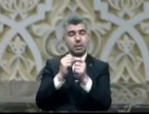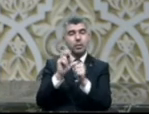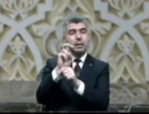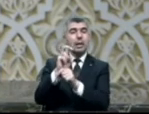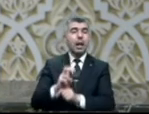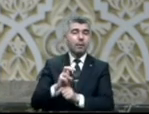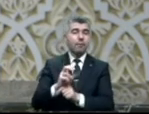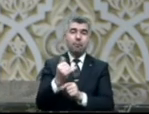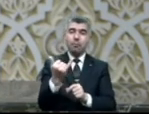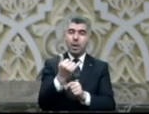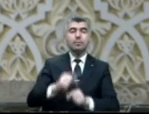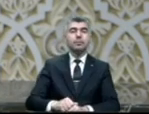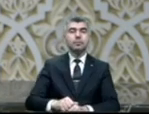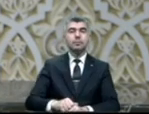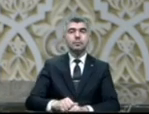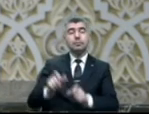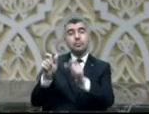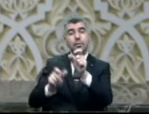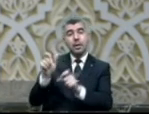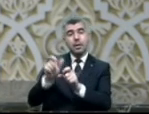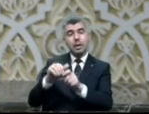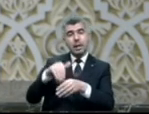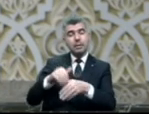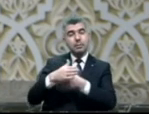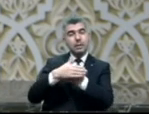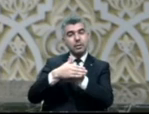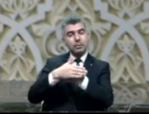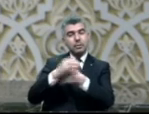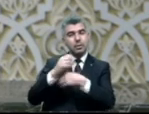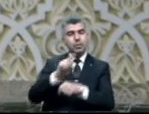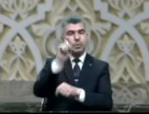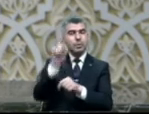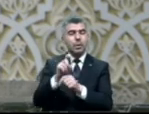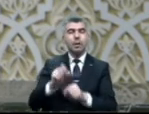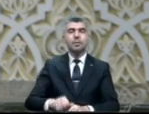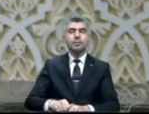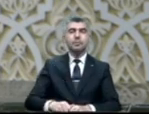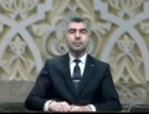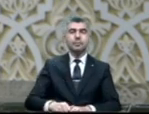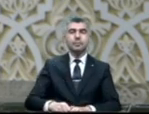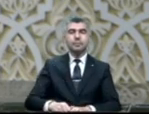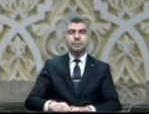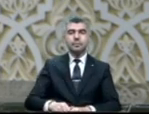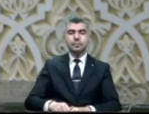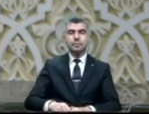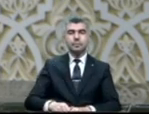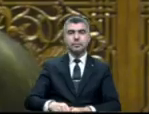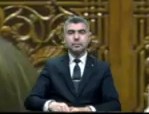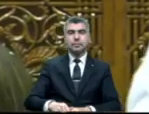للتمويل. الكلمة لأحد السادة أعضاء الفريق التجمع الوطني الأحرار لبسط السؤال. أستاذة شيماء تفضلي.